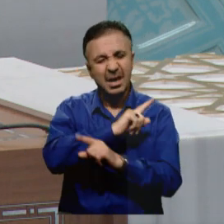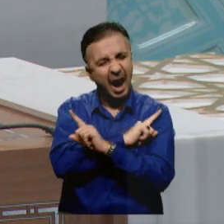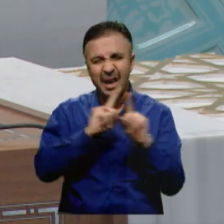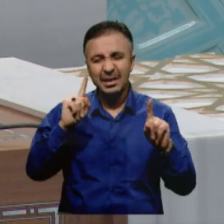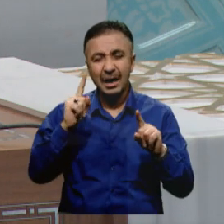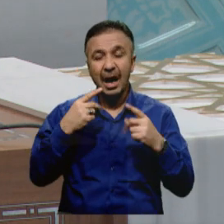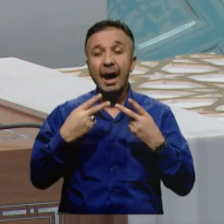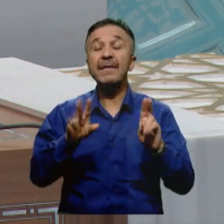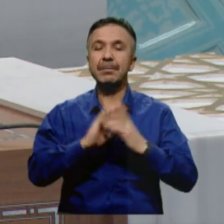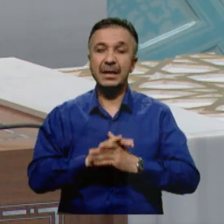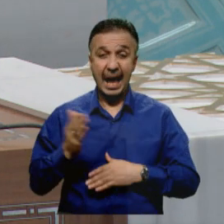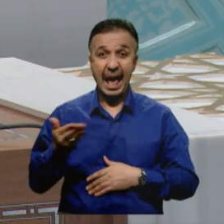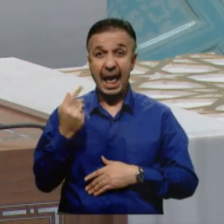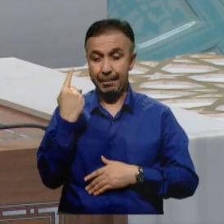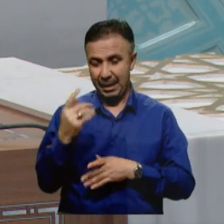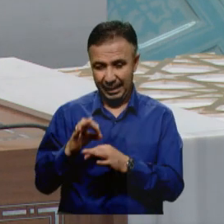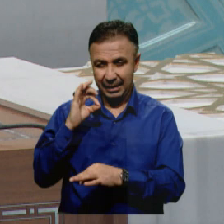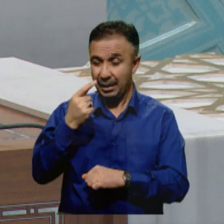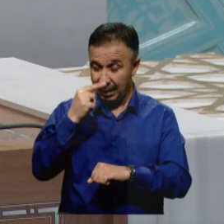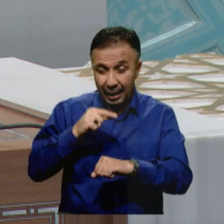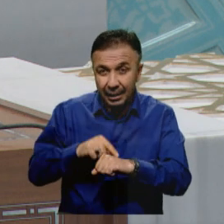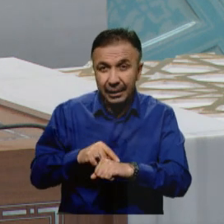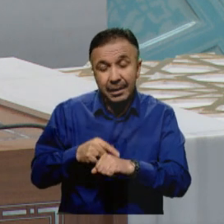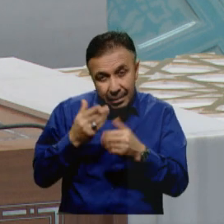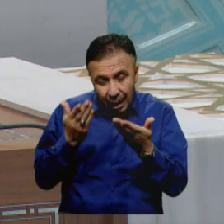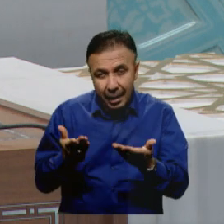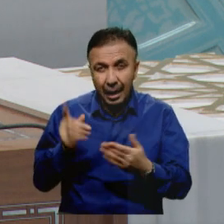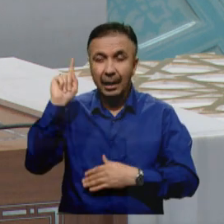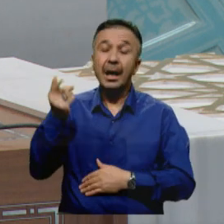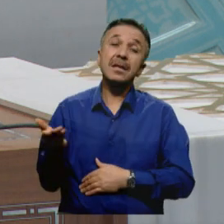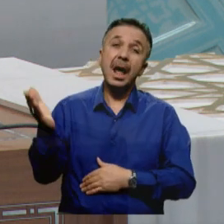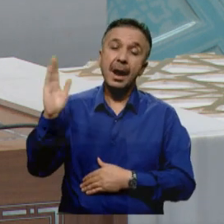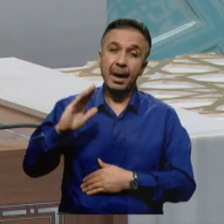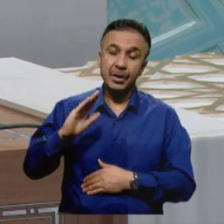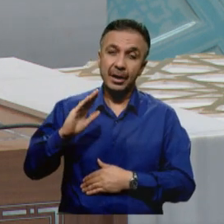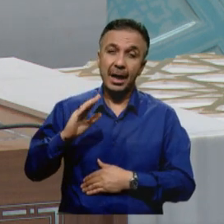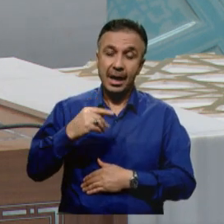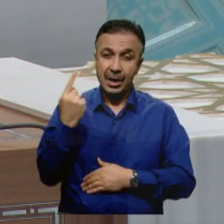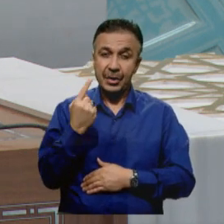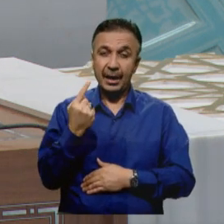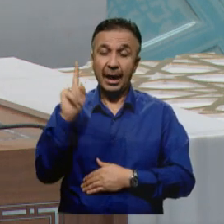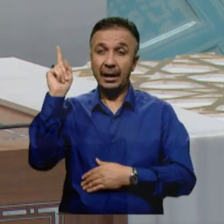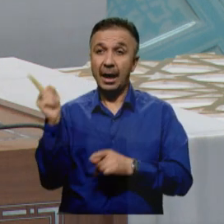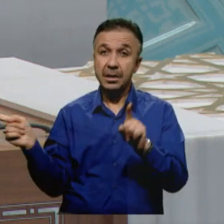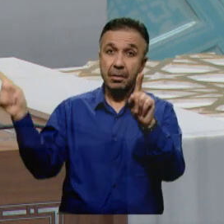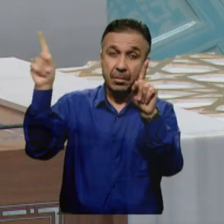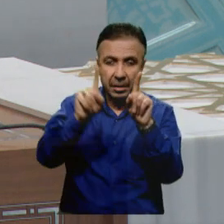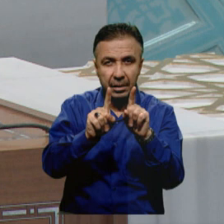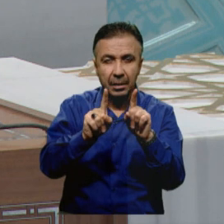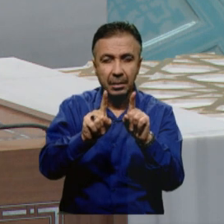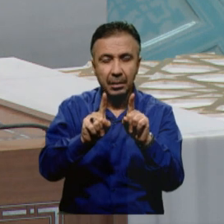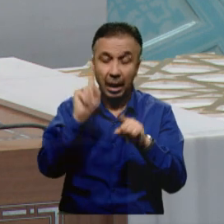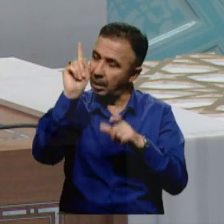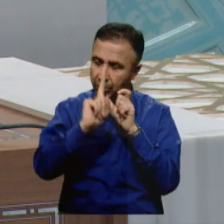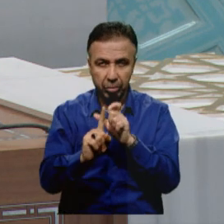bir insan inandığı halde Allah'tan başka varlıkları da Allah'ın seviyesine çıkarmışsa, Allah